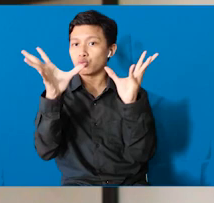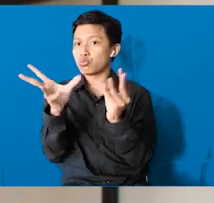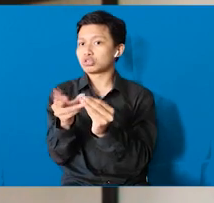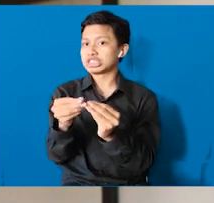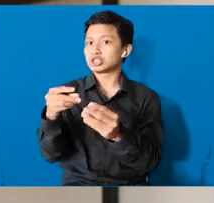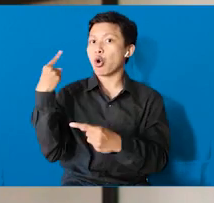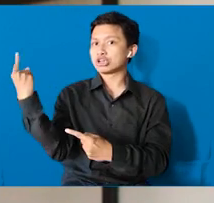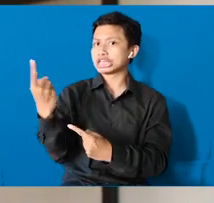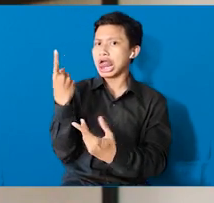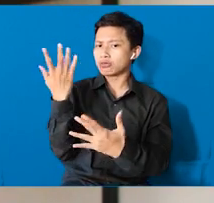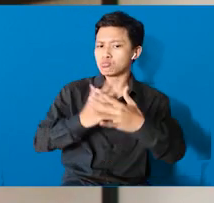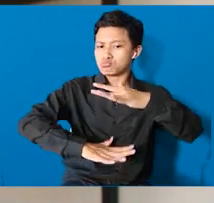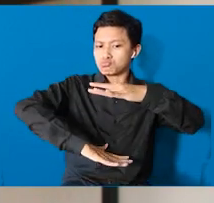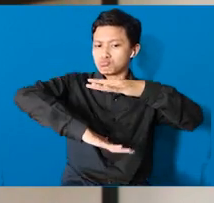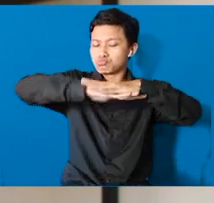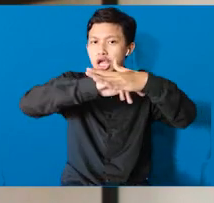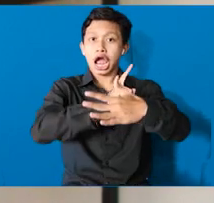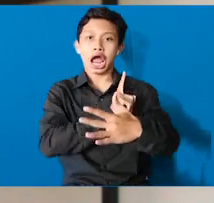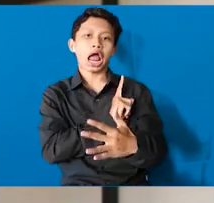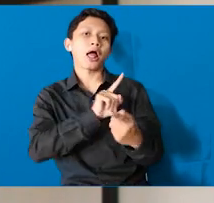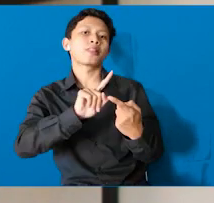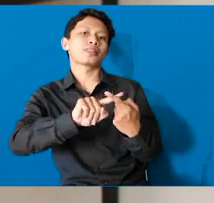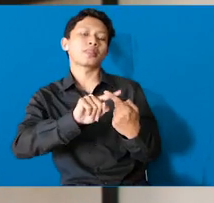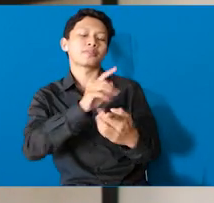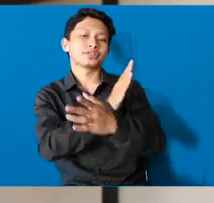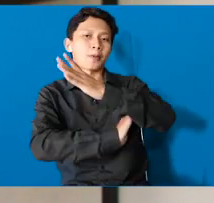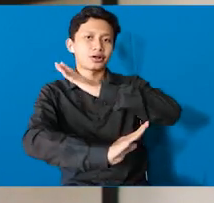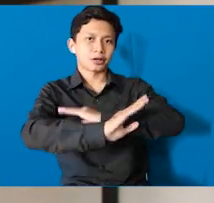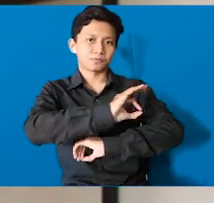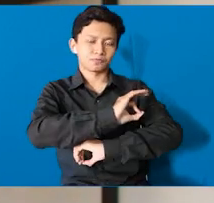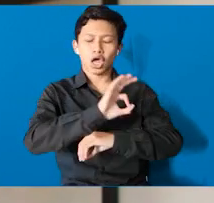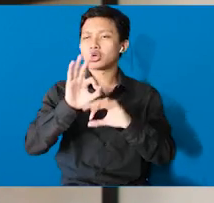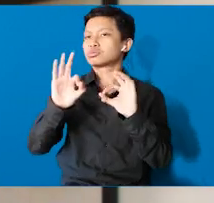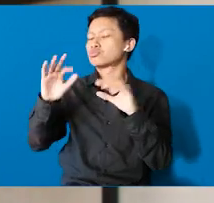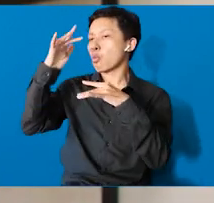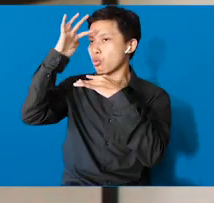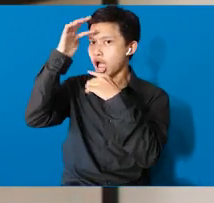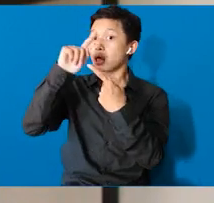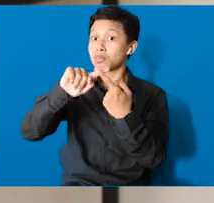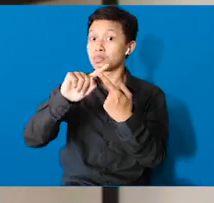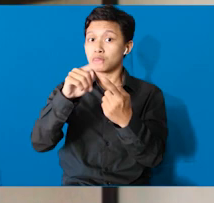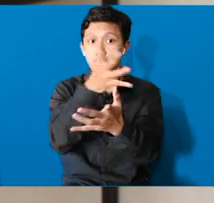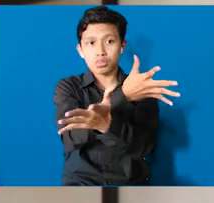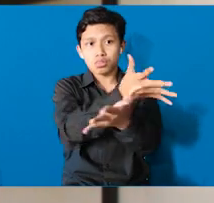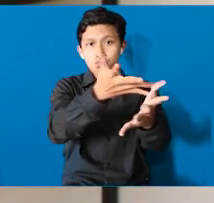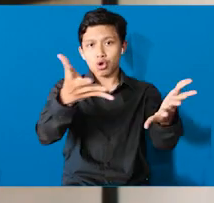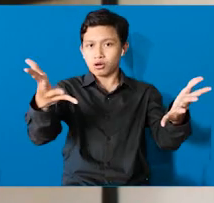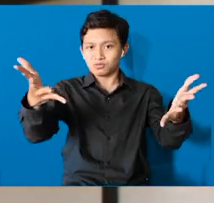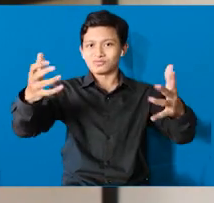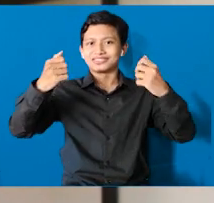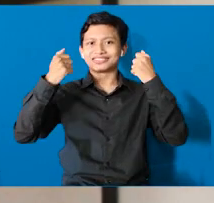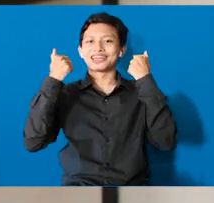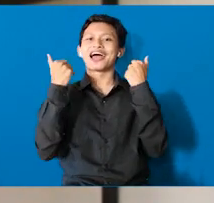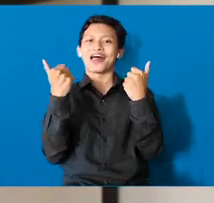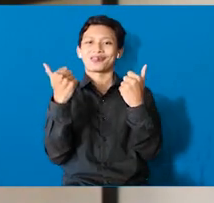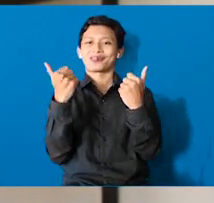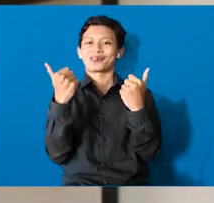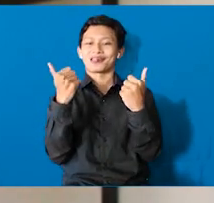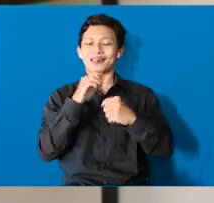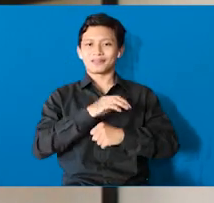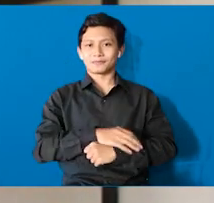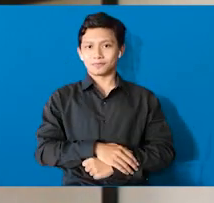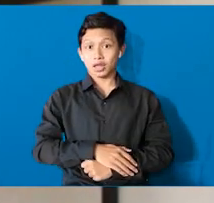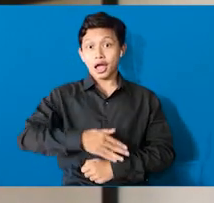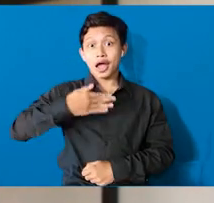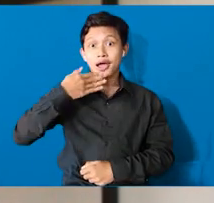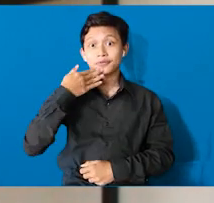bagi difabel dan pemenuhan hak-hak teman-teman difabel. Semoga Sobat Inklusi dalam keadaan sehat